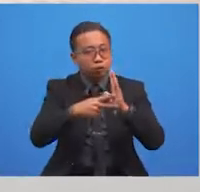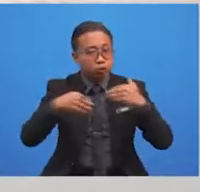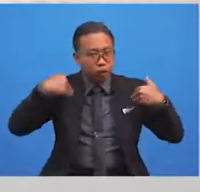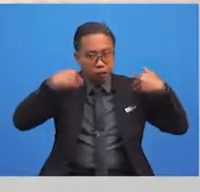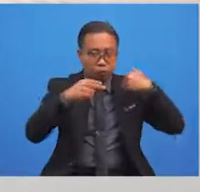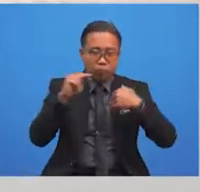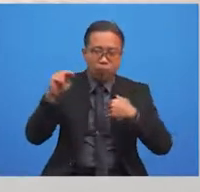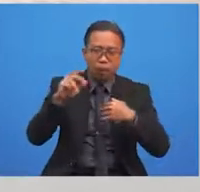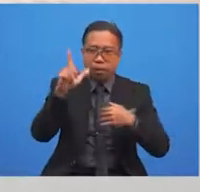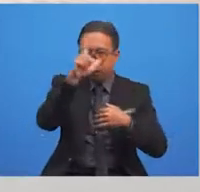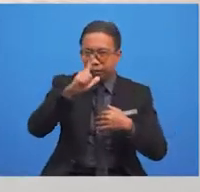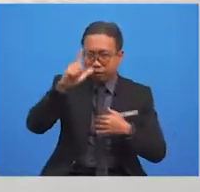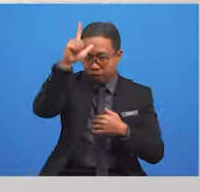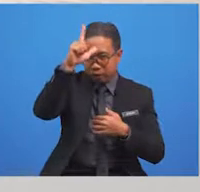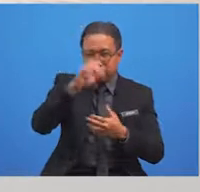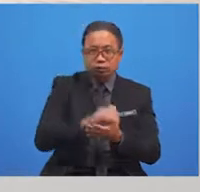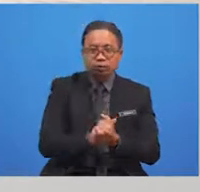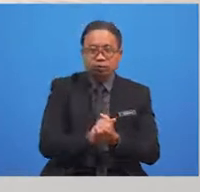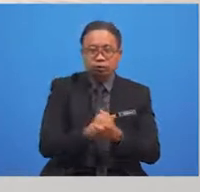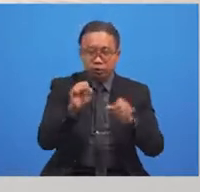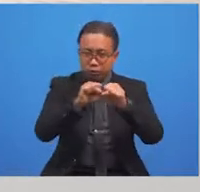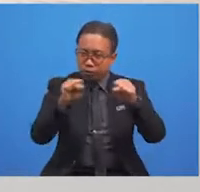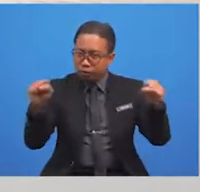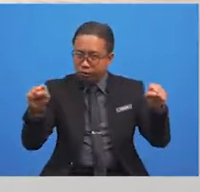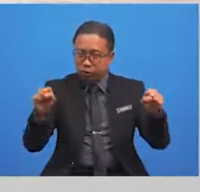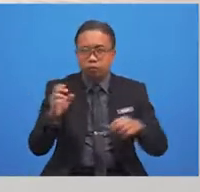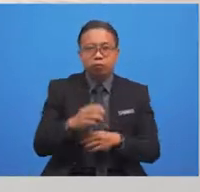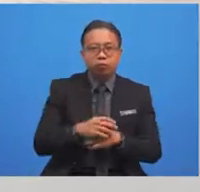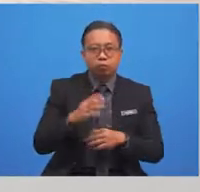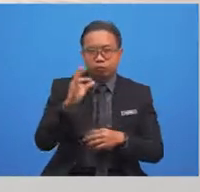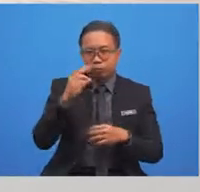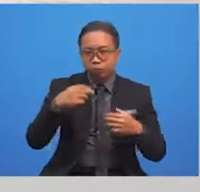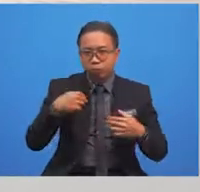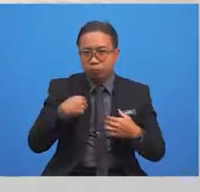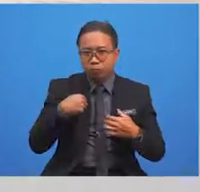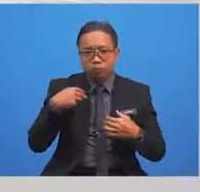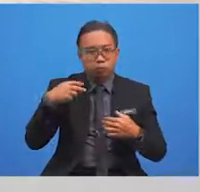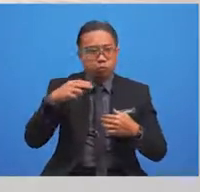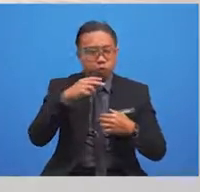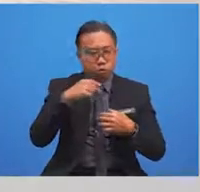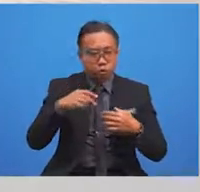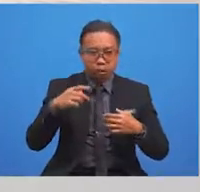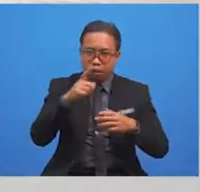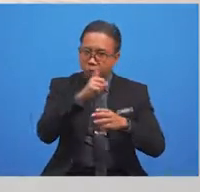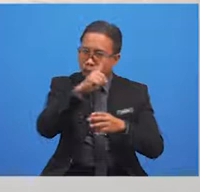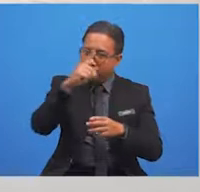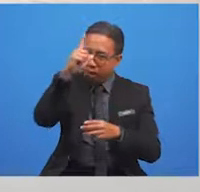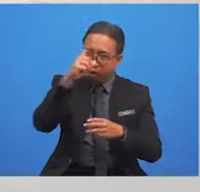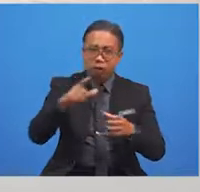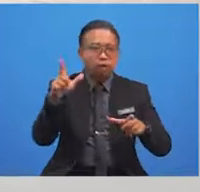ialah spesies haiwan liar atau burung liar sama ada yang dilindungi